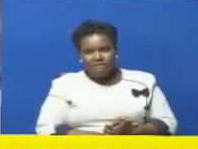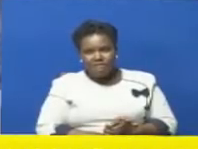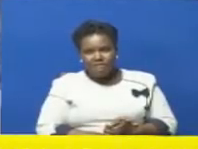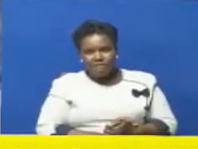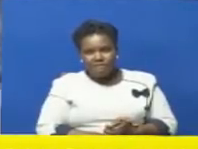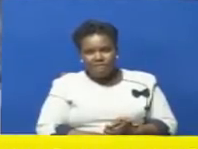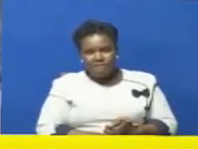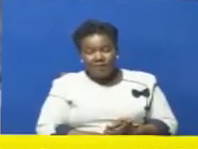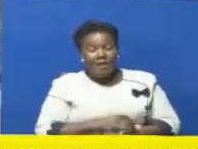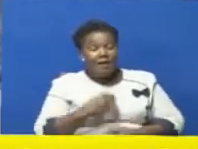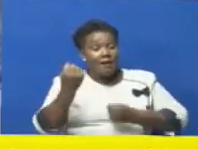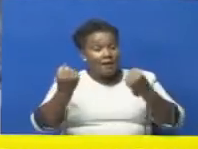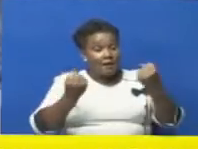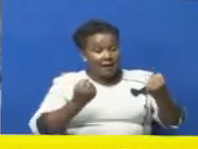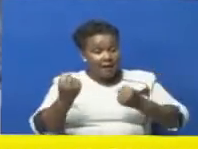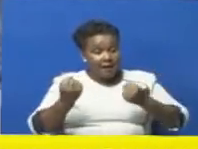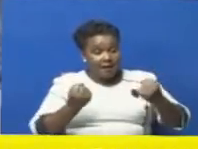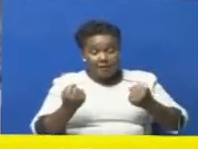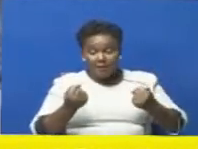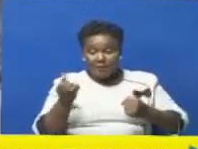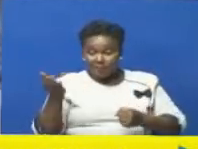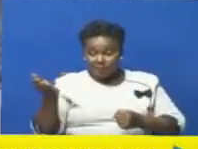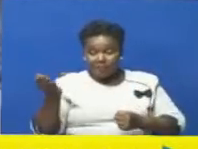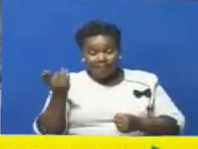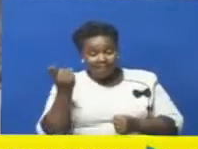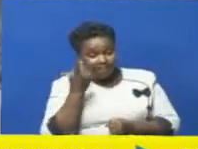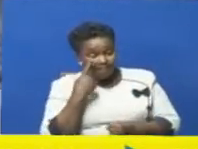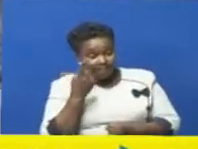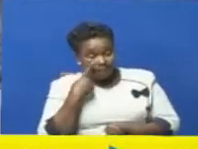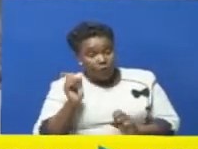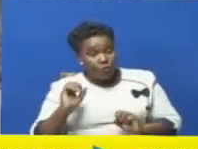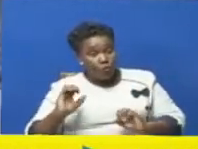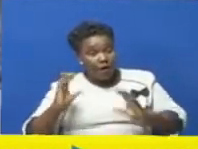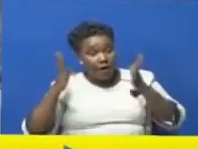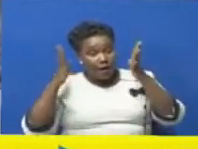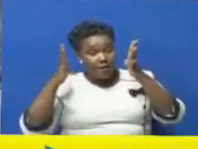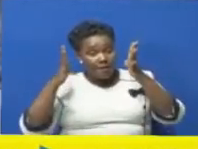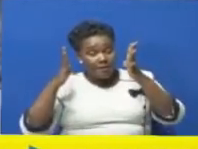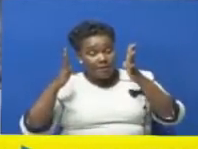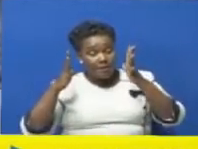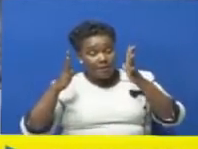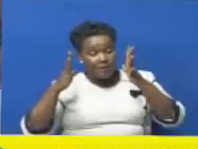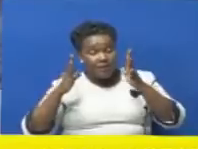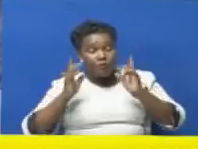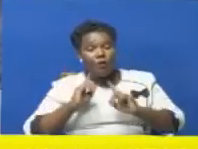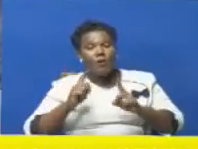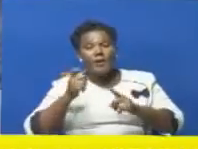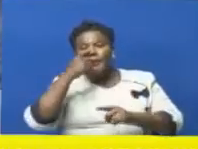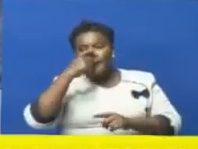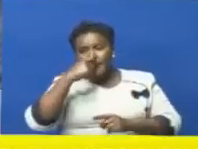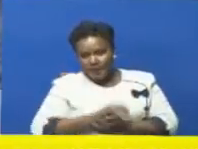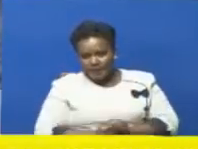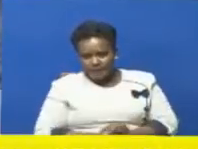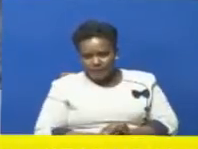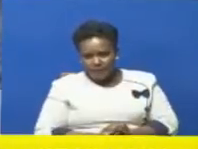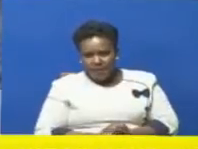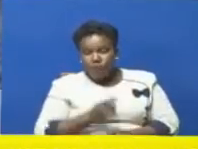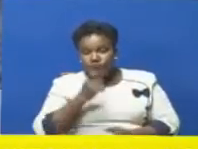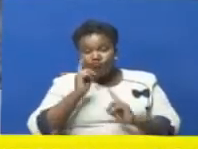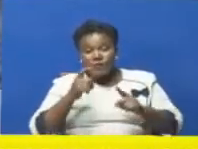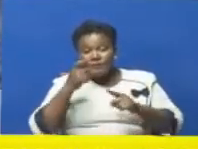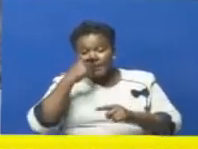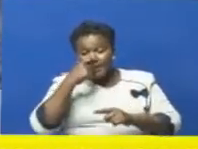gari iliyoshuhudia uhai wake kwa mara ya mwisho, kwa sababu ndio gari iliyomtoa nyumbani kumpeleka uwanja wa ndege wakati anaenda nje kutibiwa.